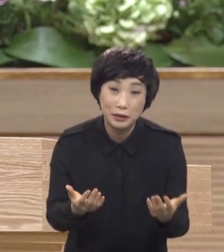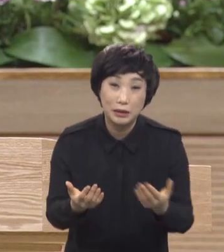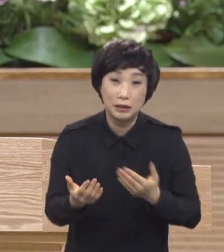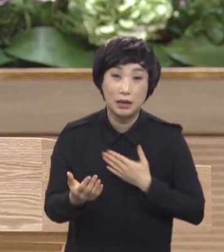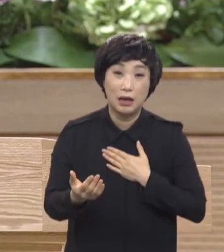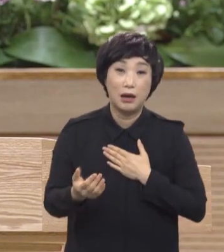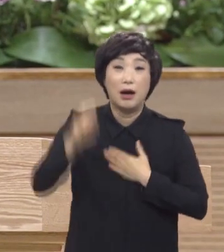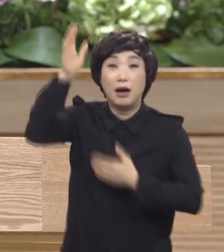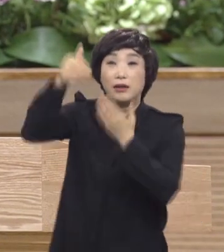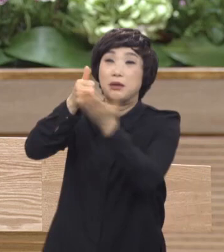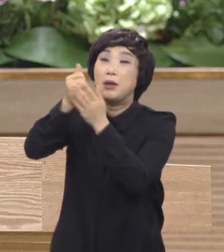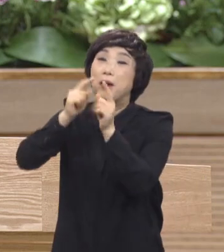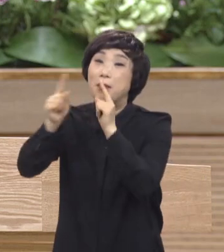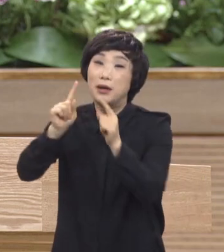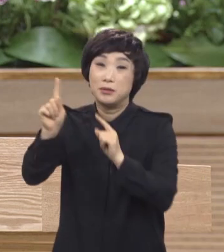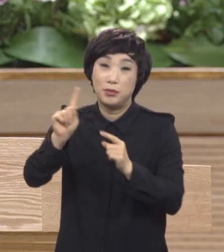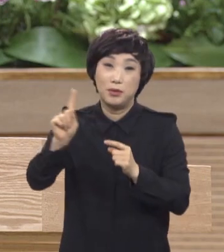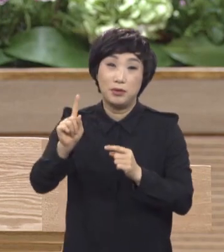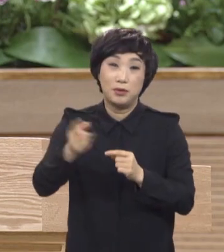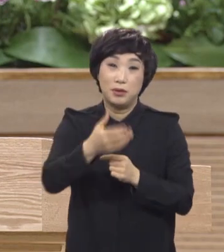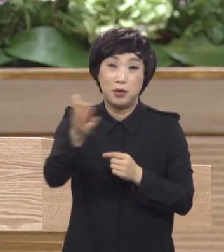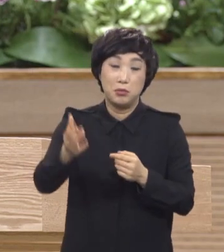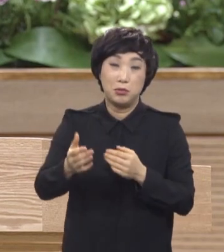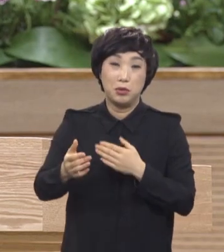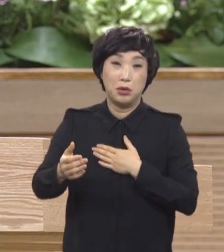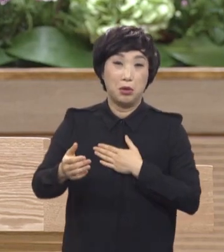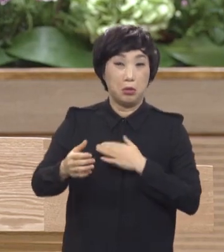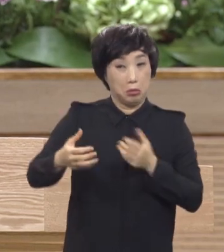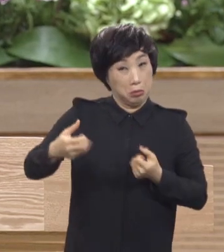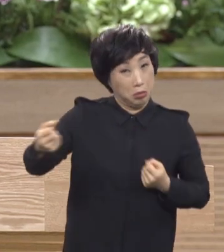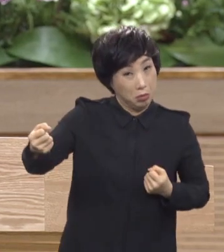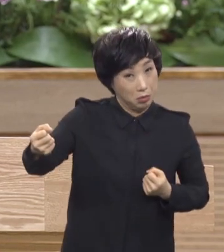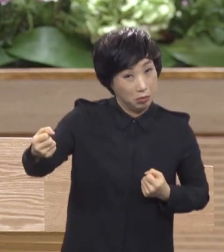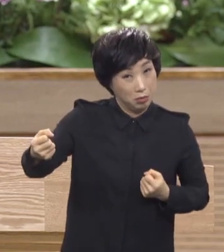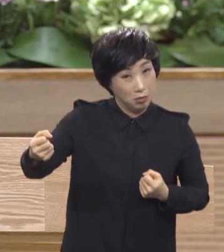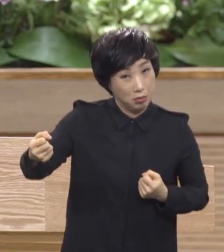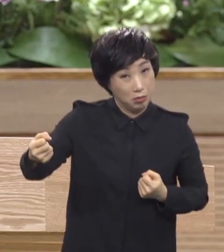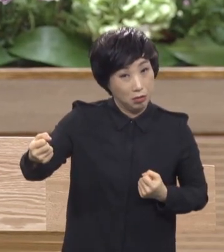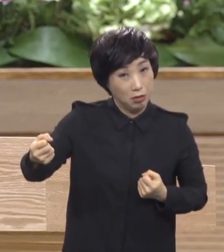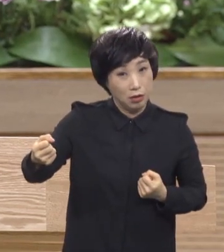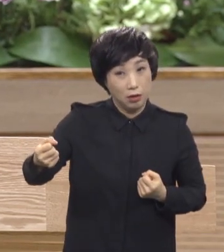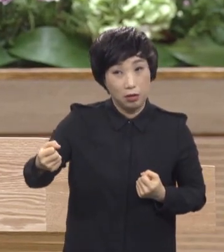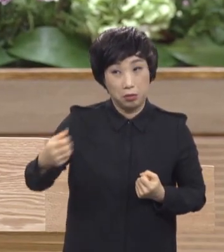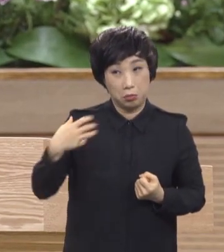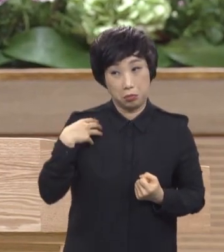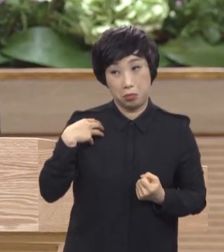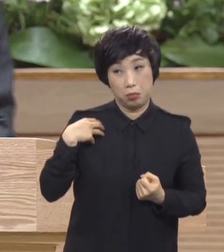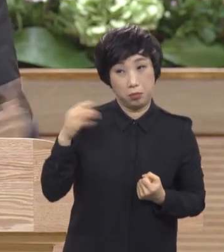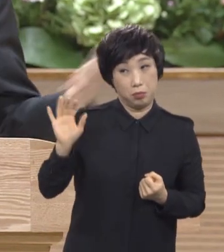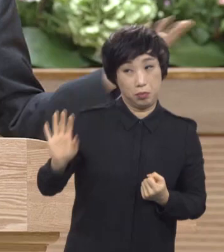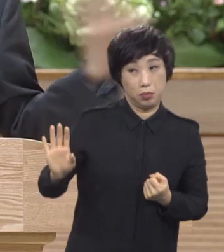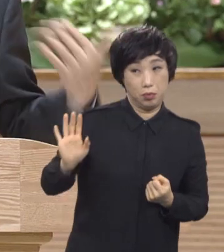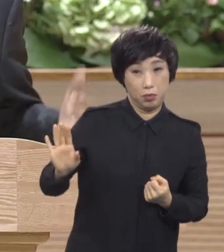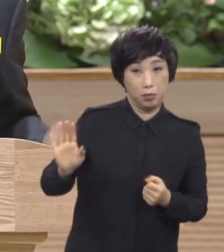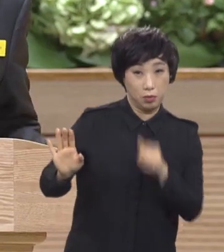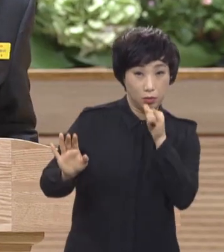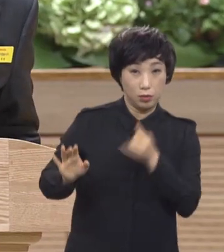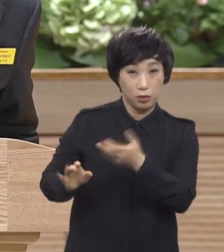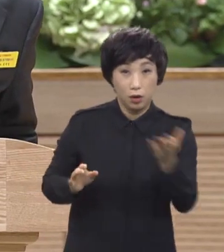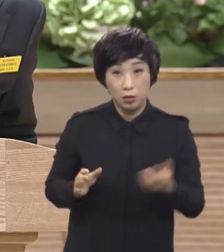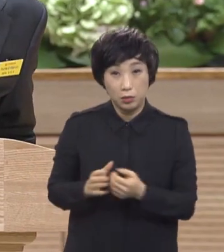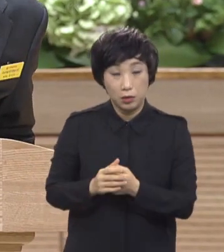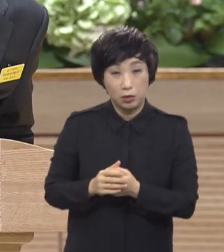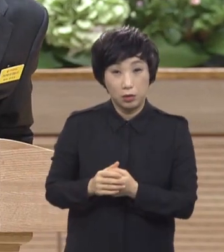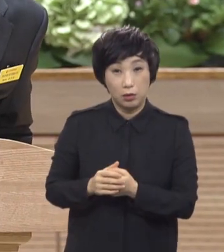나와 하나님의 하나님의 말씀은 별로 책임을 져야 할 사안이